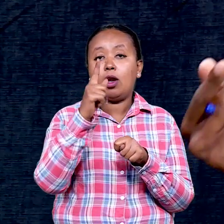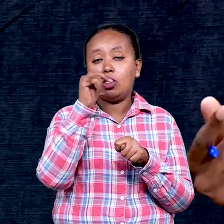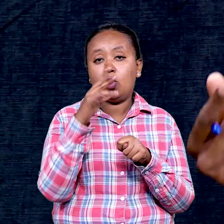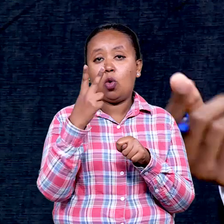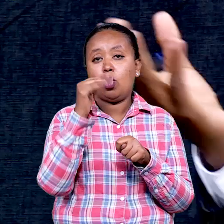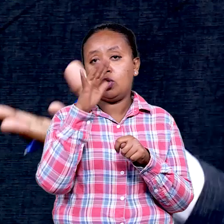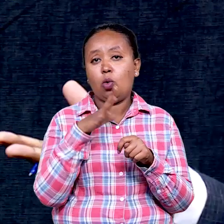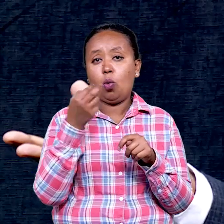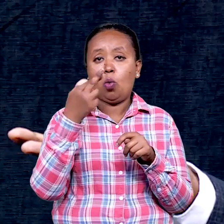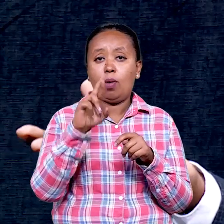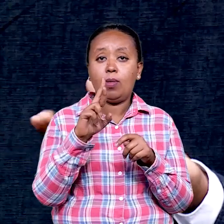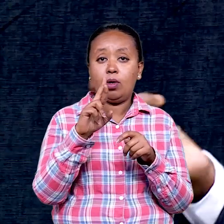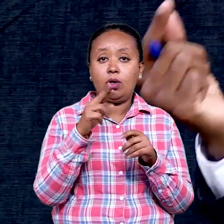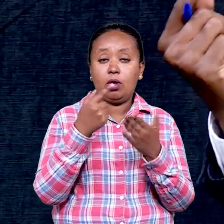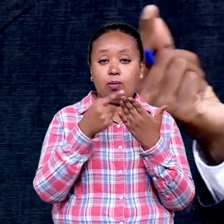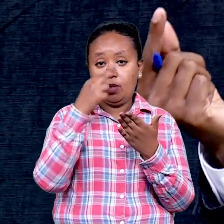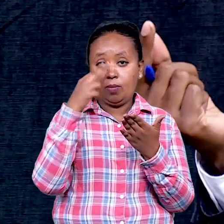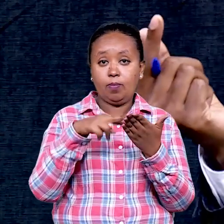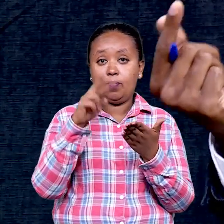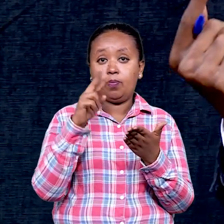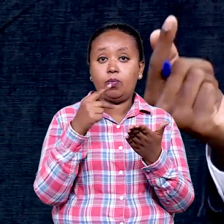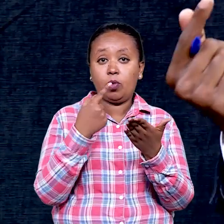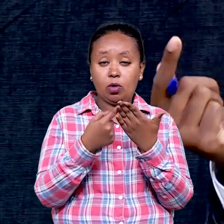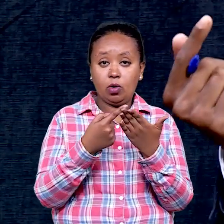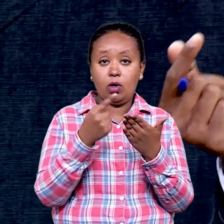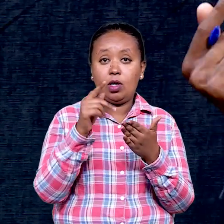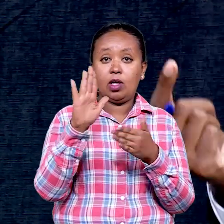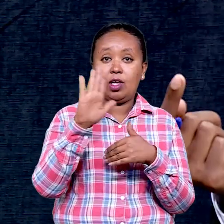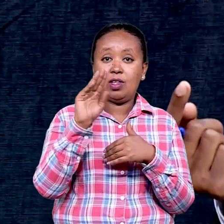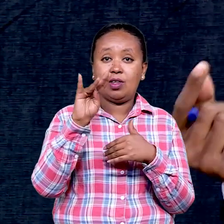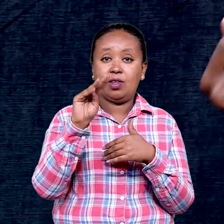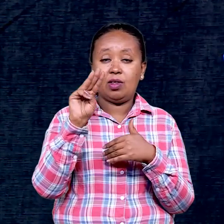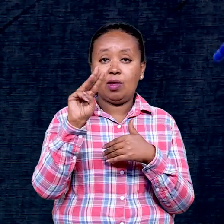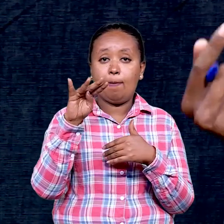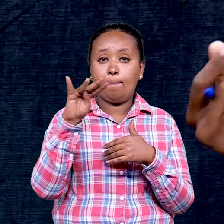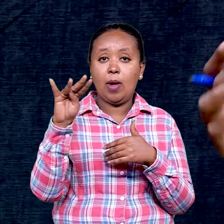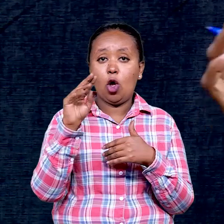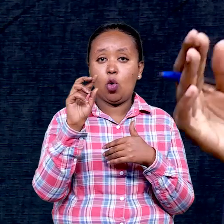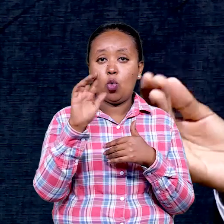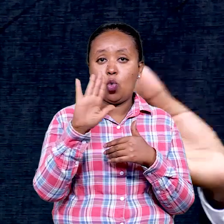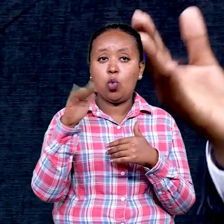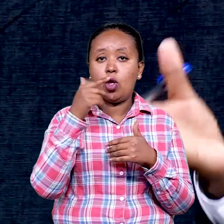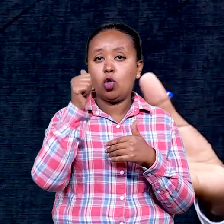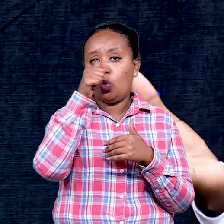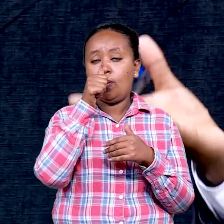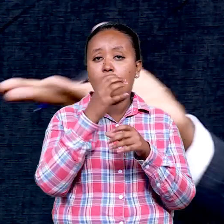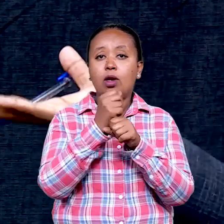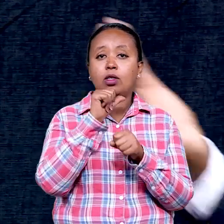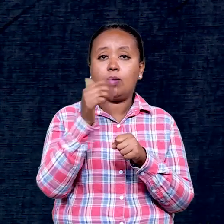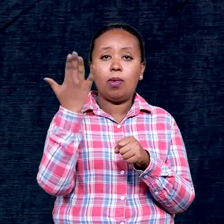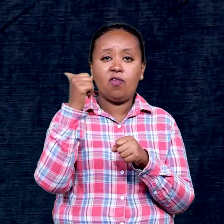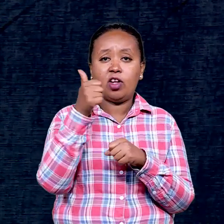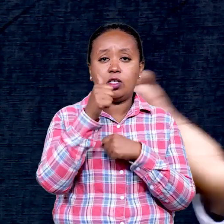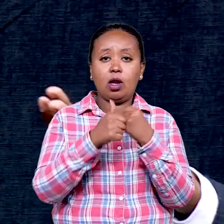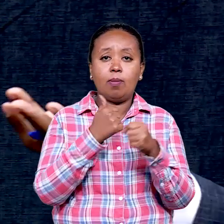የሁለት ሰው ወይም ለምሳሌ ኢሰመጉን ማንሳት እንችላለን። ኢሰመጉ የኢትዮጵያ ሰብአዊ መብቶች ጉባኤ የኢትዮጵያ የሚለውን ስያሜ ሁሉ እንዳይዝ ሆኖ ለባለፉት